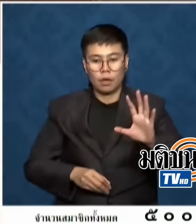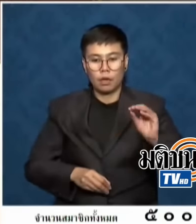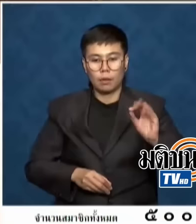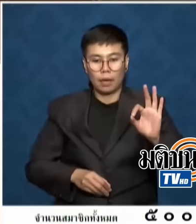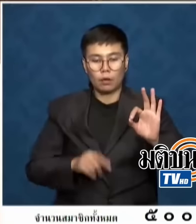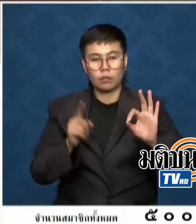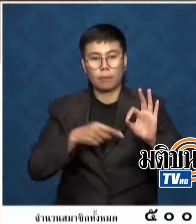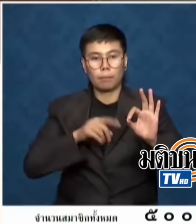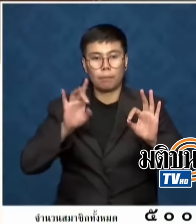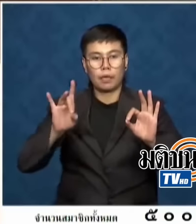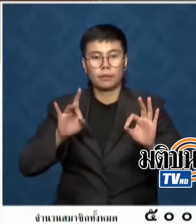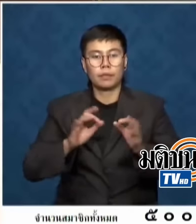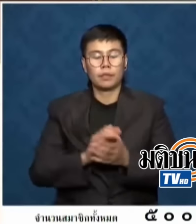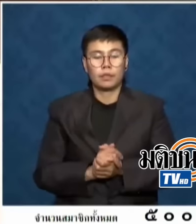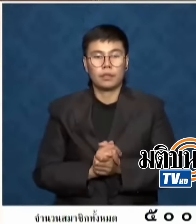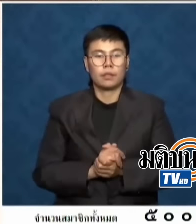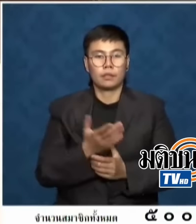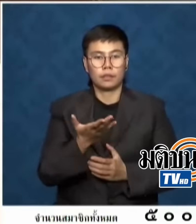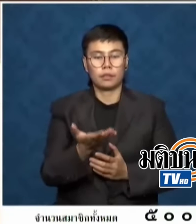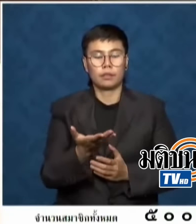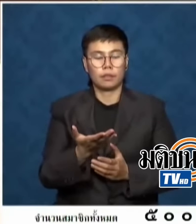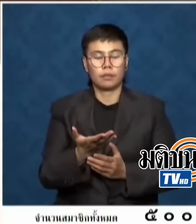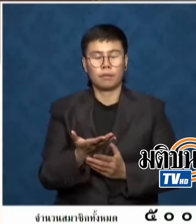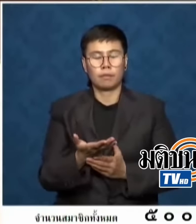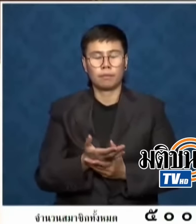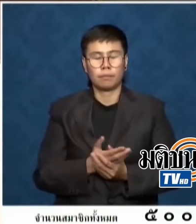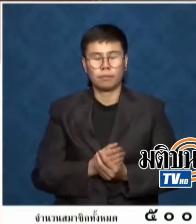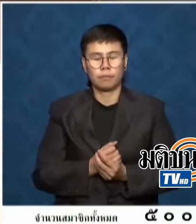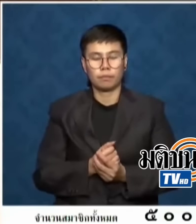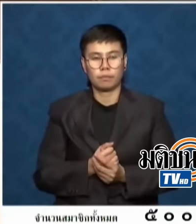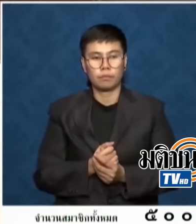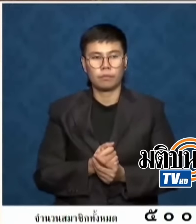ครับเชิญ